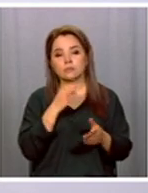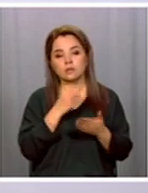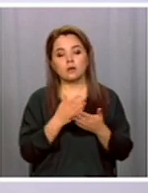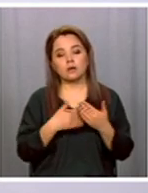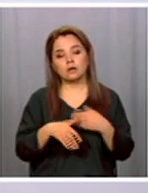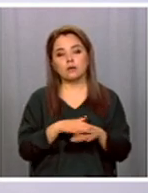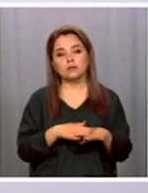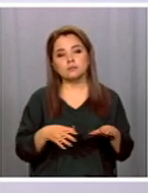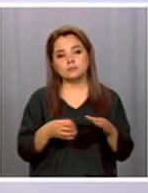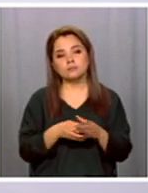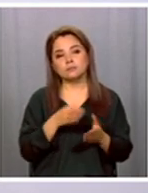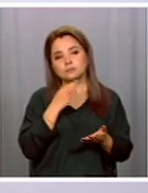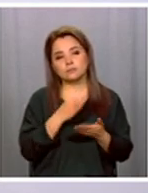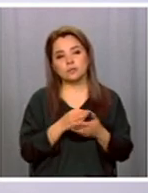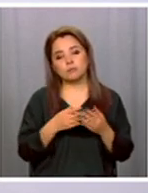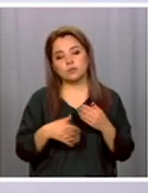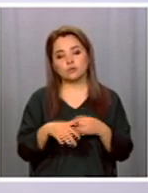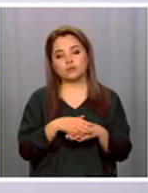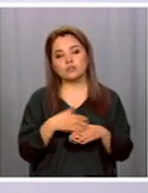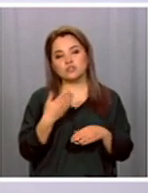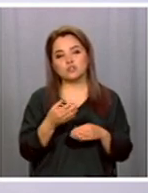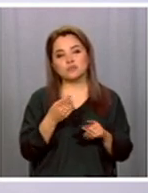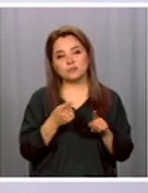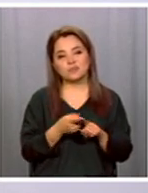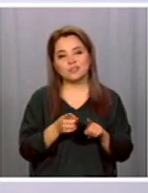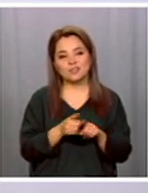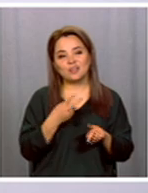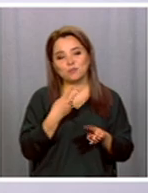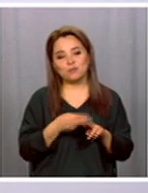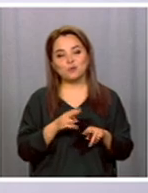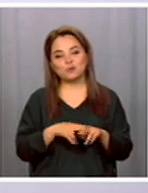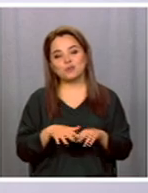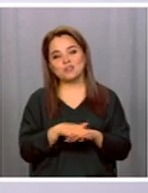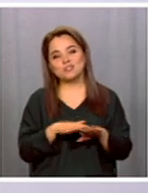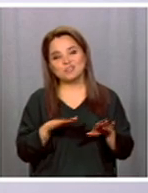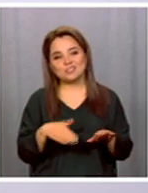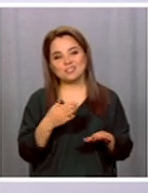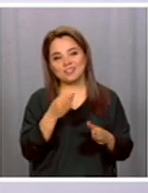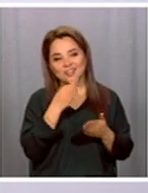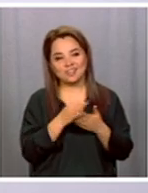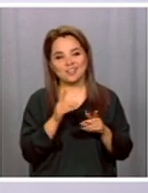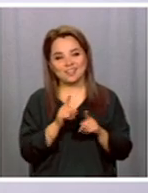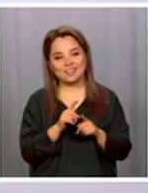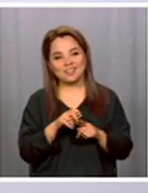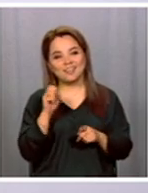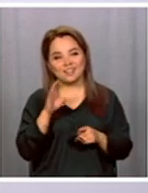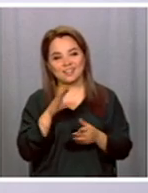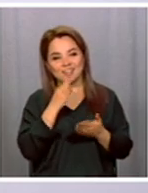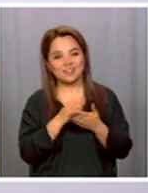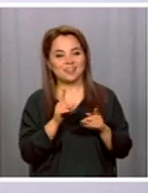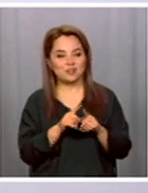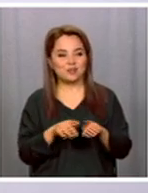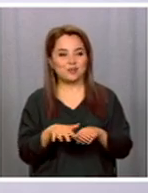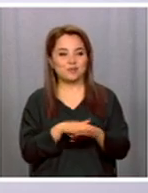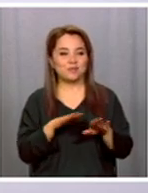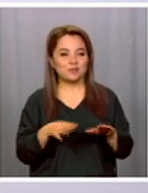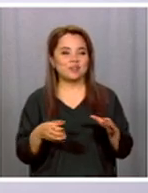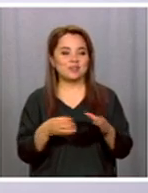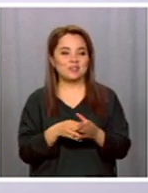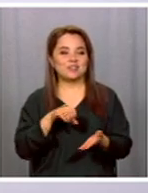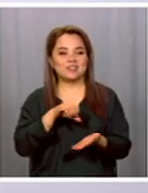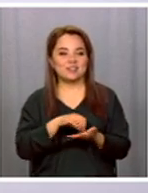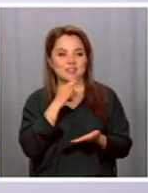бізде мына О мен F-тің ортасы болсын. О дегенді жаңа балалар білгенсіңдер, ол бізде екі фокусқа ара қашықтыққа тең